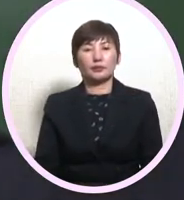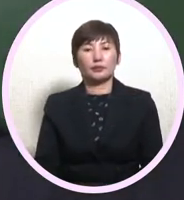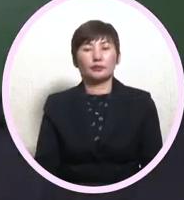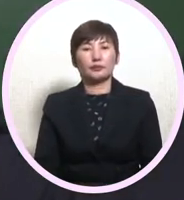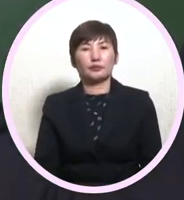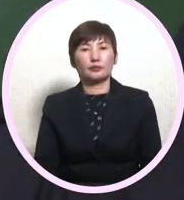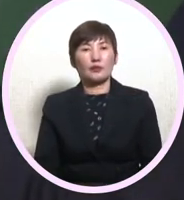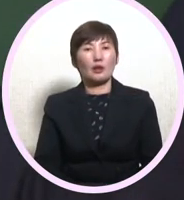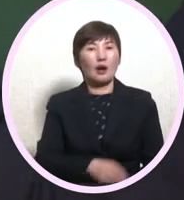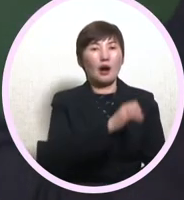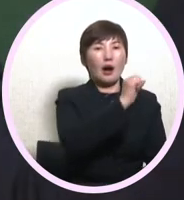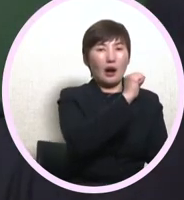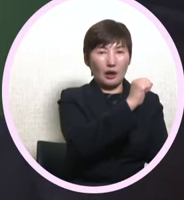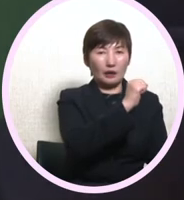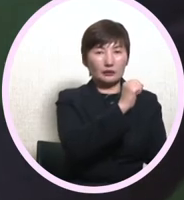удаашрах